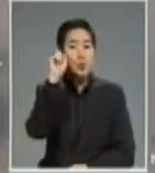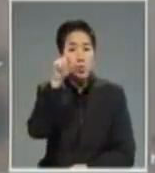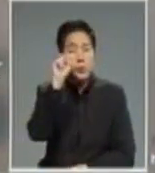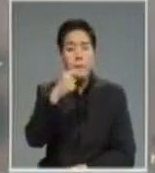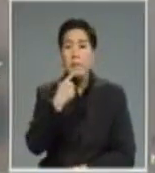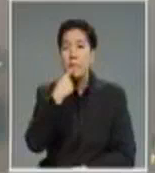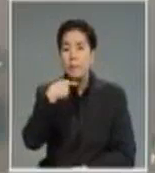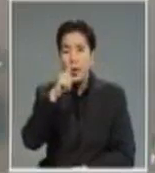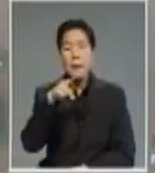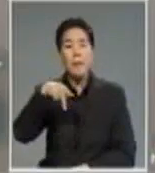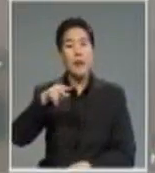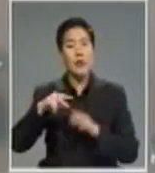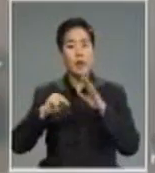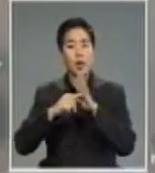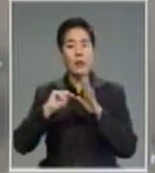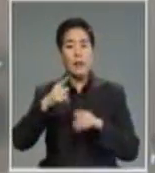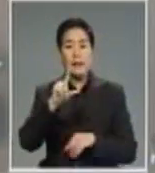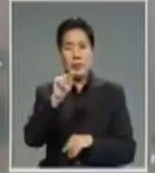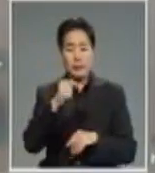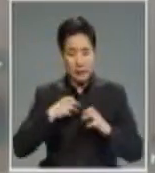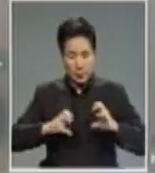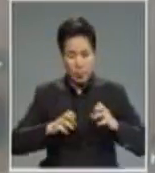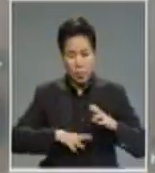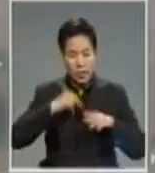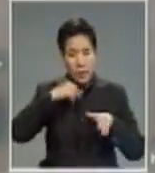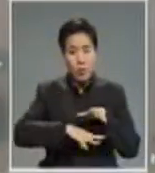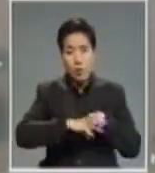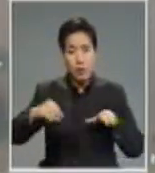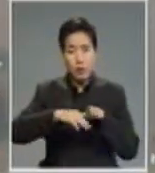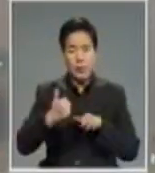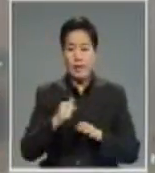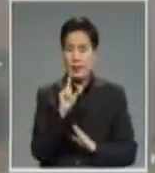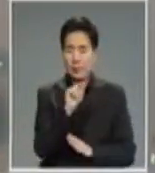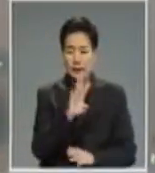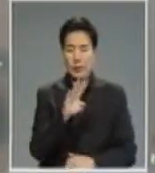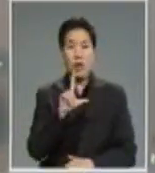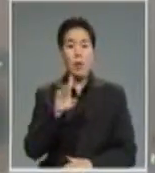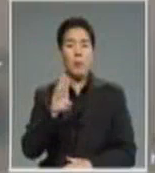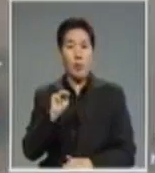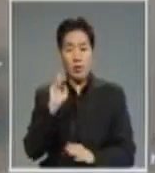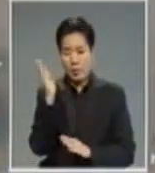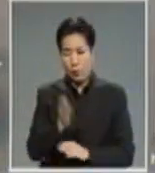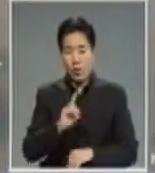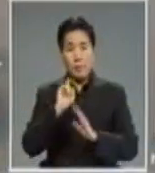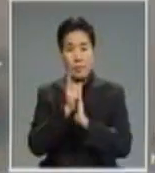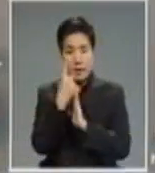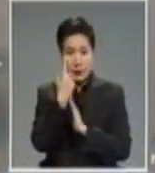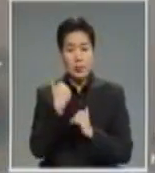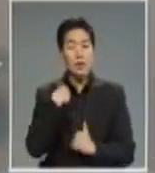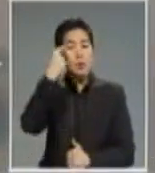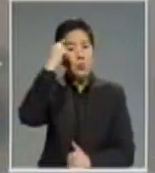พนังจำนวน20ลำแต่ละลำมีขีดความสามารถในการสูบน้ำได้ราว24ลูกบาศก์เมตรต่อนาทีค่ะโดยคาดว่าในวัน